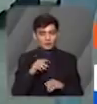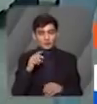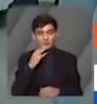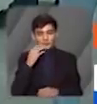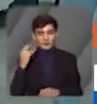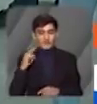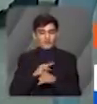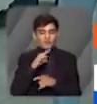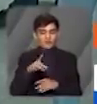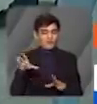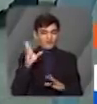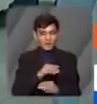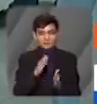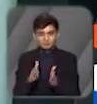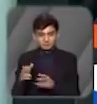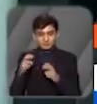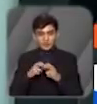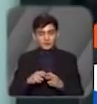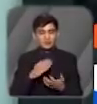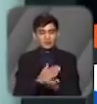ұшақтағы әр жолаушыны тексеріп жатыр.